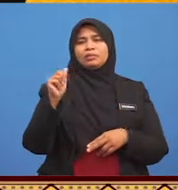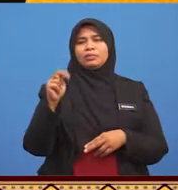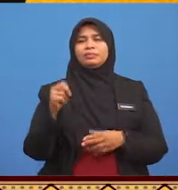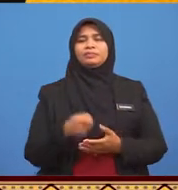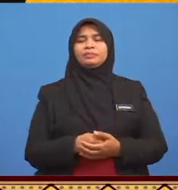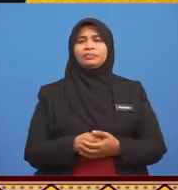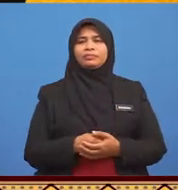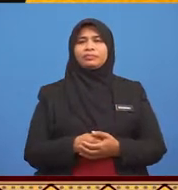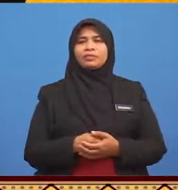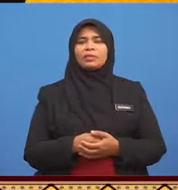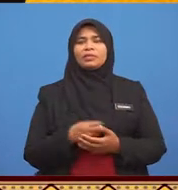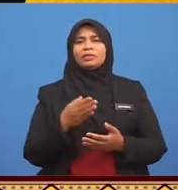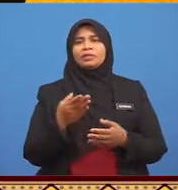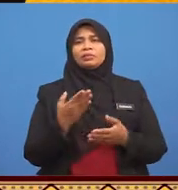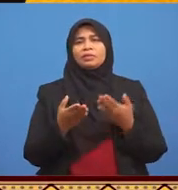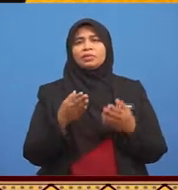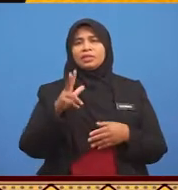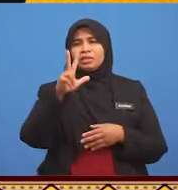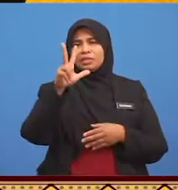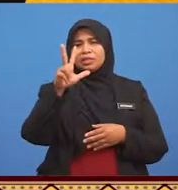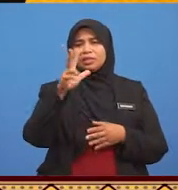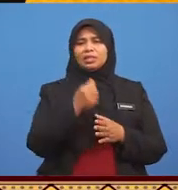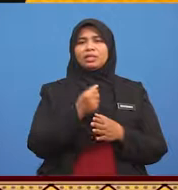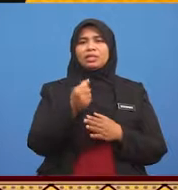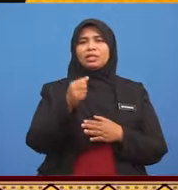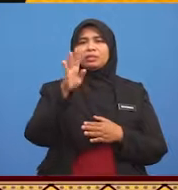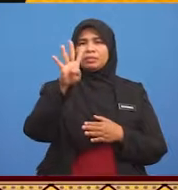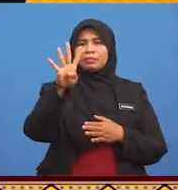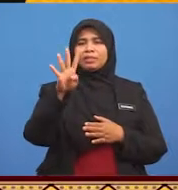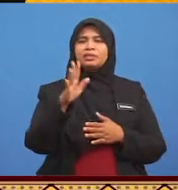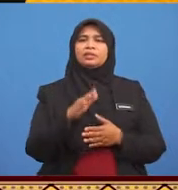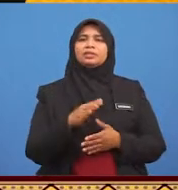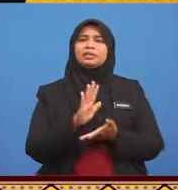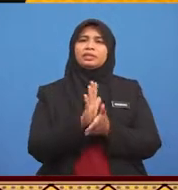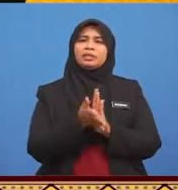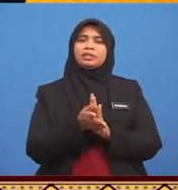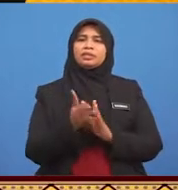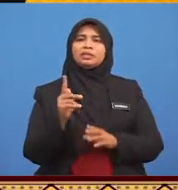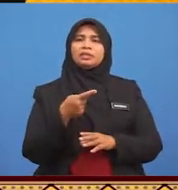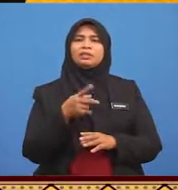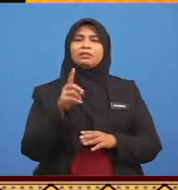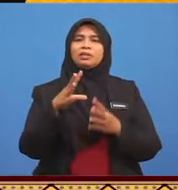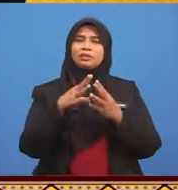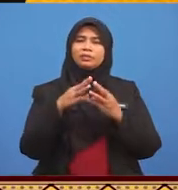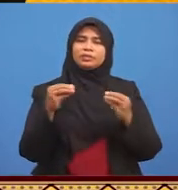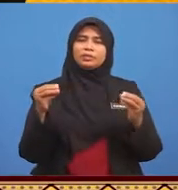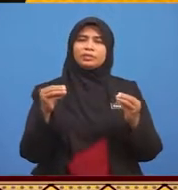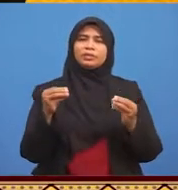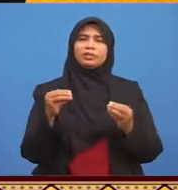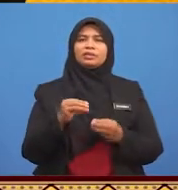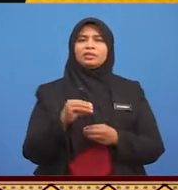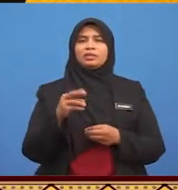sama ada bilangan rakaat adalah 3 atau 4. Jadi kita hendaklah menghapuskan keraguan